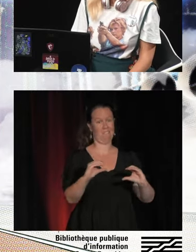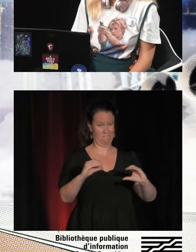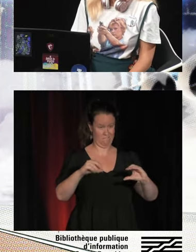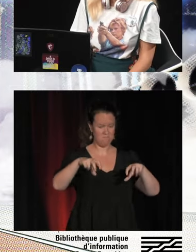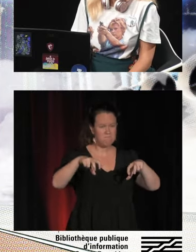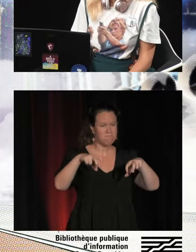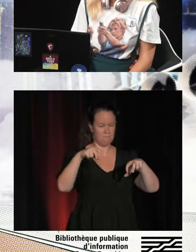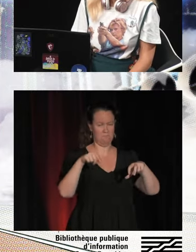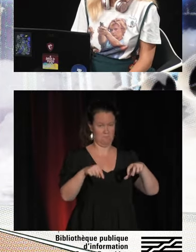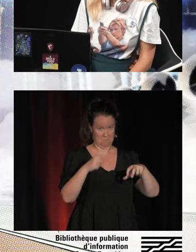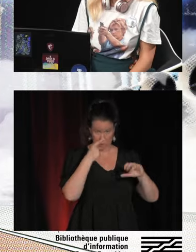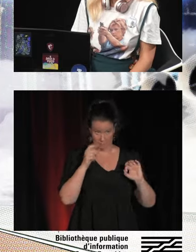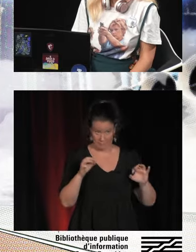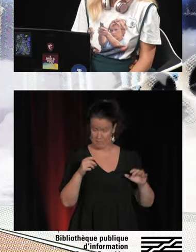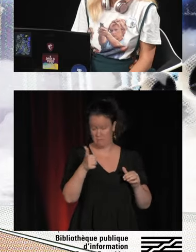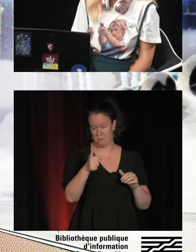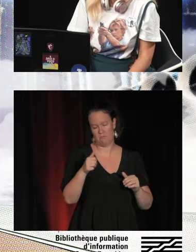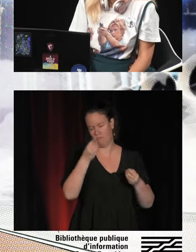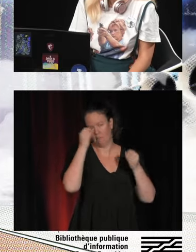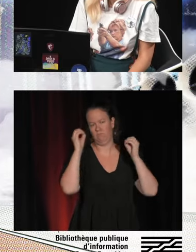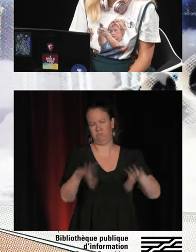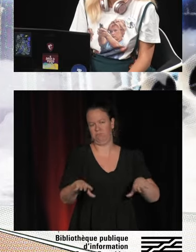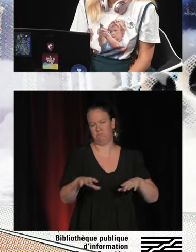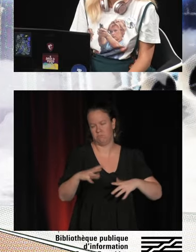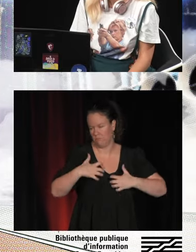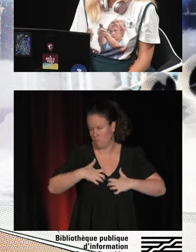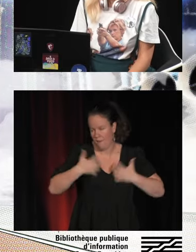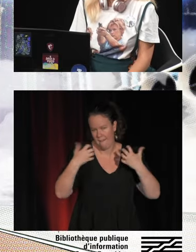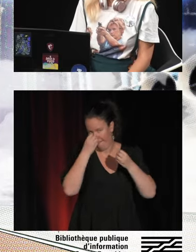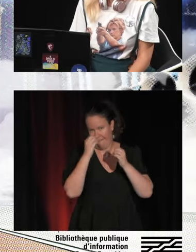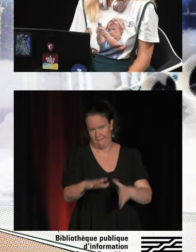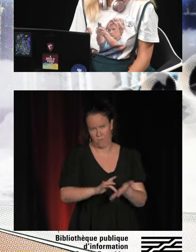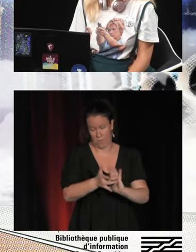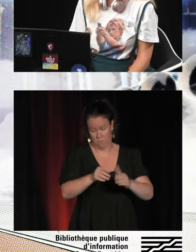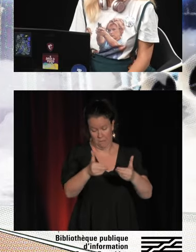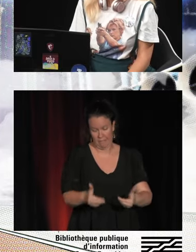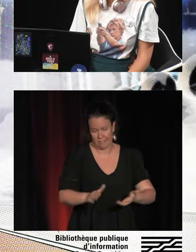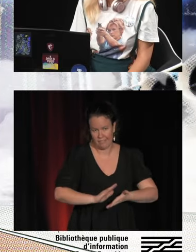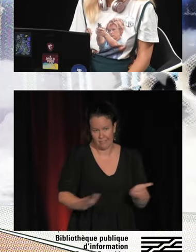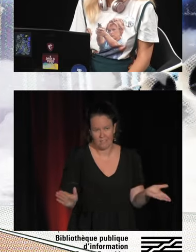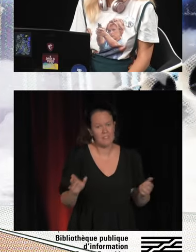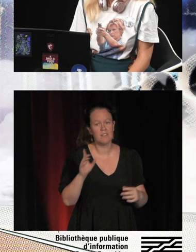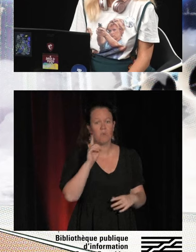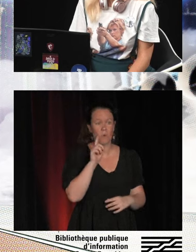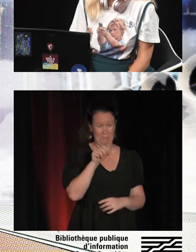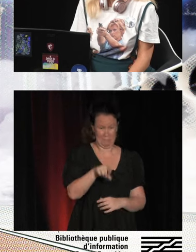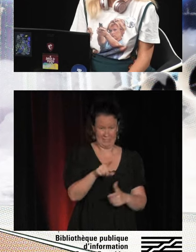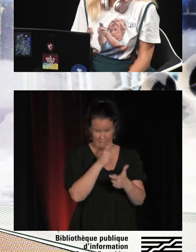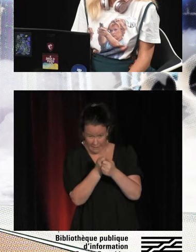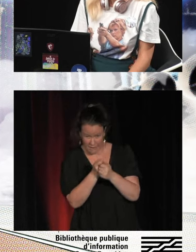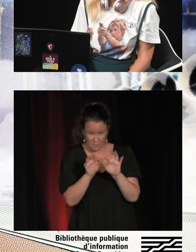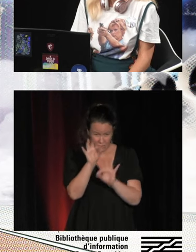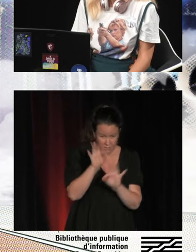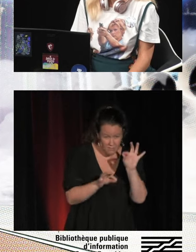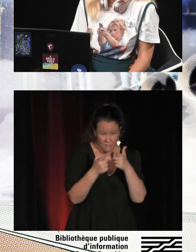jeu. Hein. Ce sont les mêmes niveaux, etc. Mais avec des ajustements de gameplay propres à la console. Et